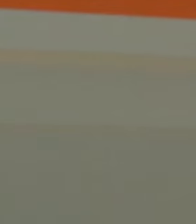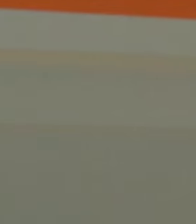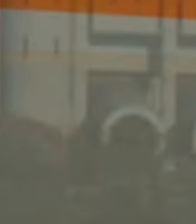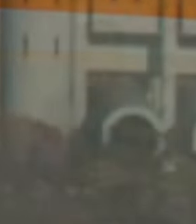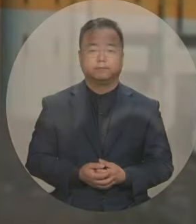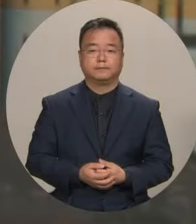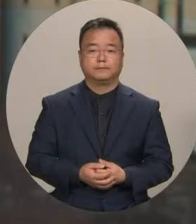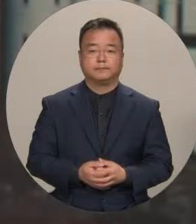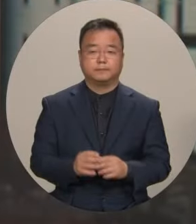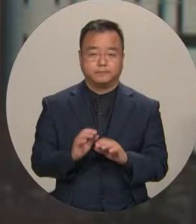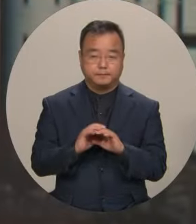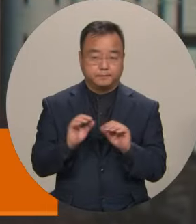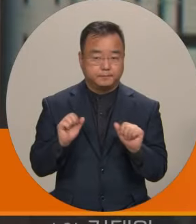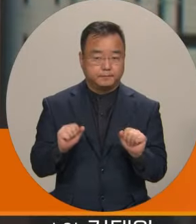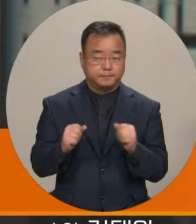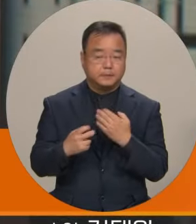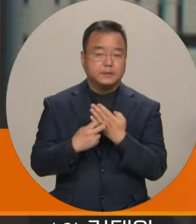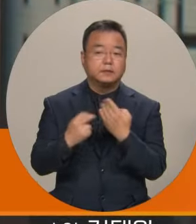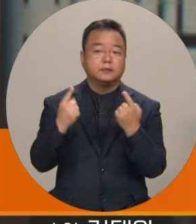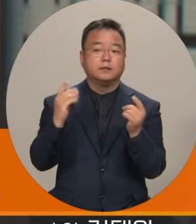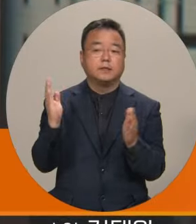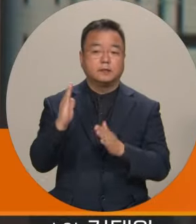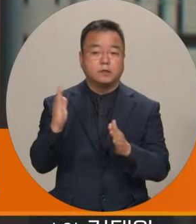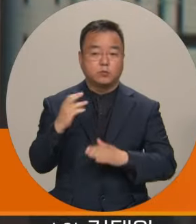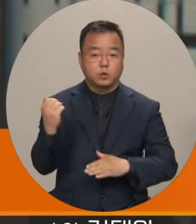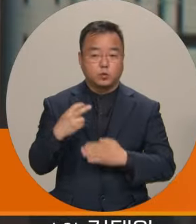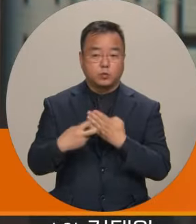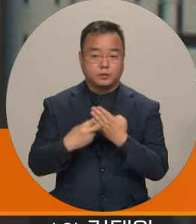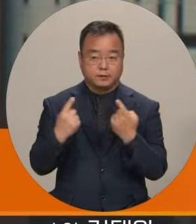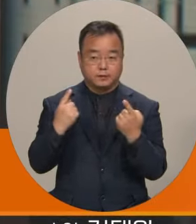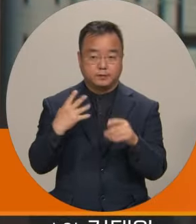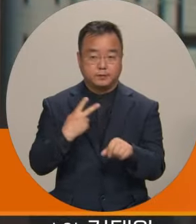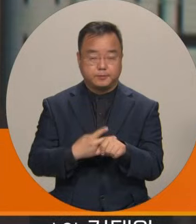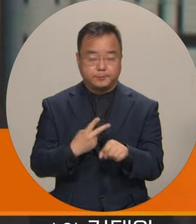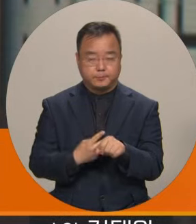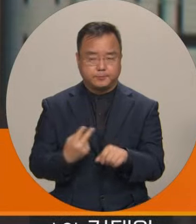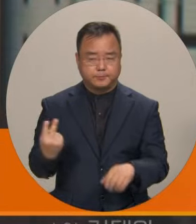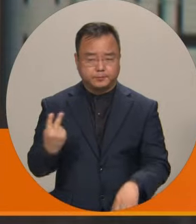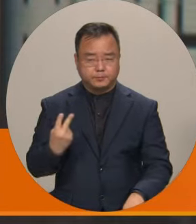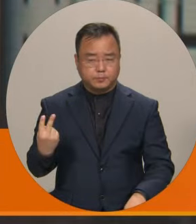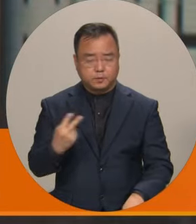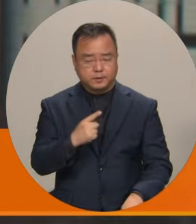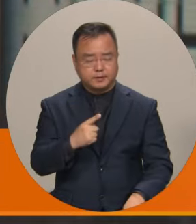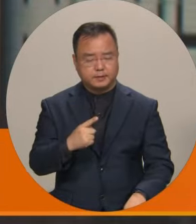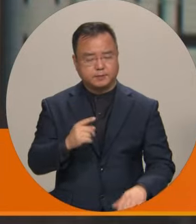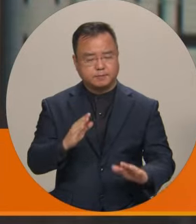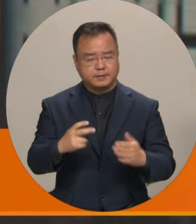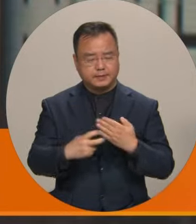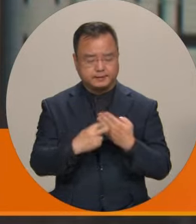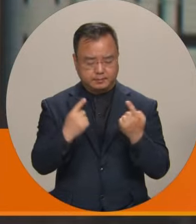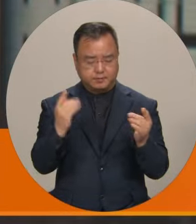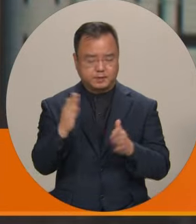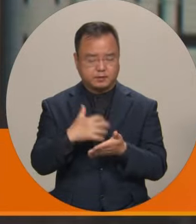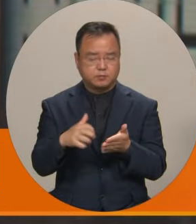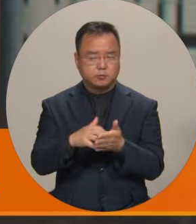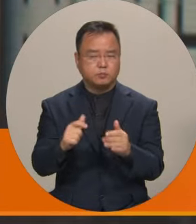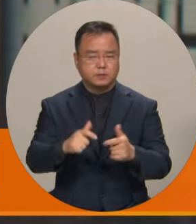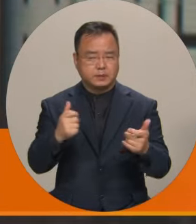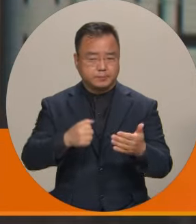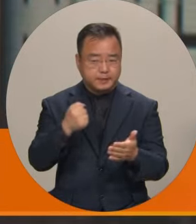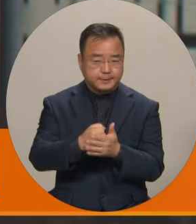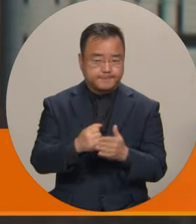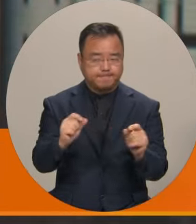이 의대생과 교수 등이 의대 증원을 멈춰 달라며 제기했던 집행 정지 가처분 신청을